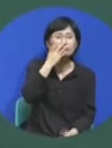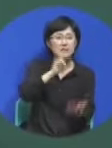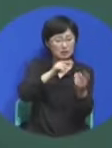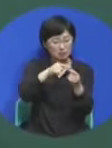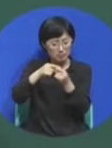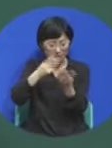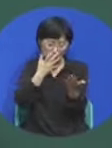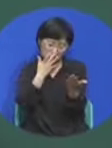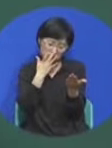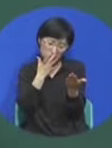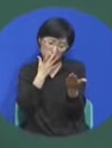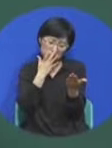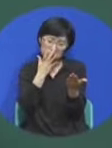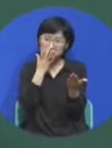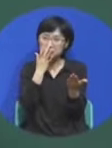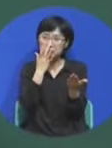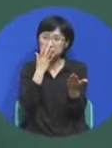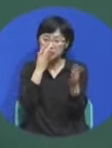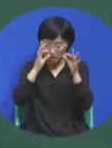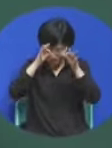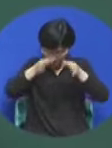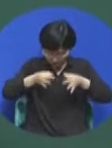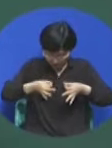잘 진단하시면 돼요.